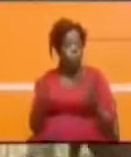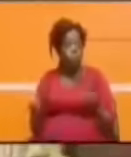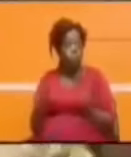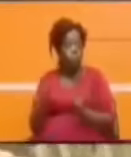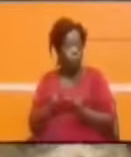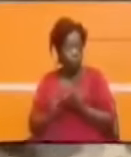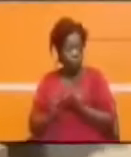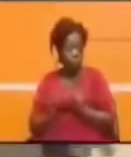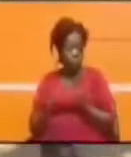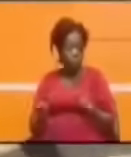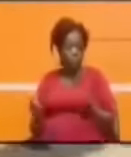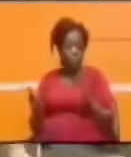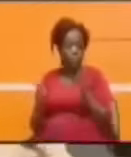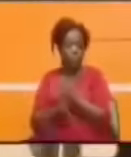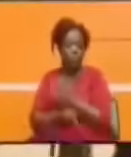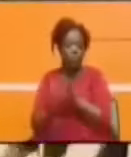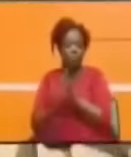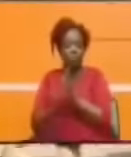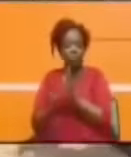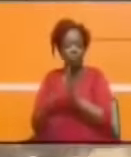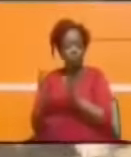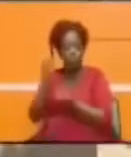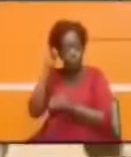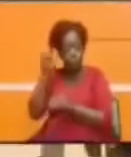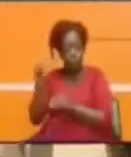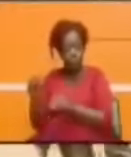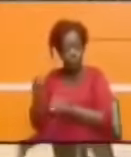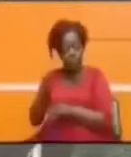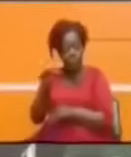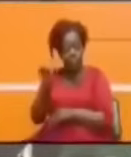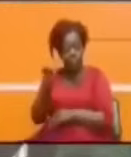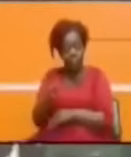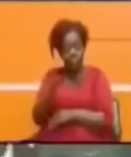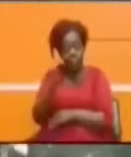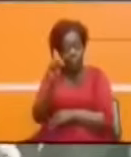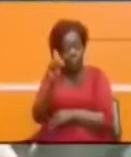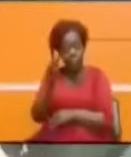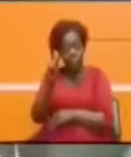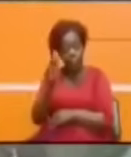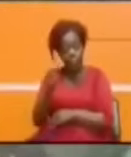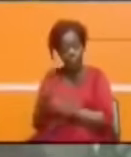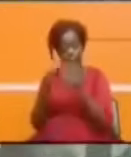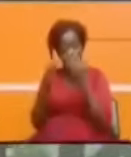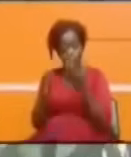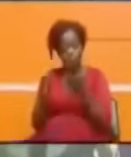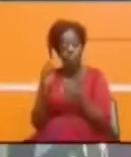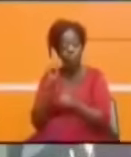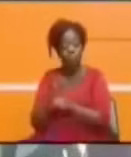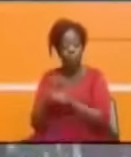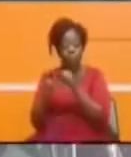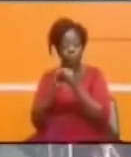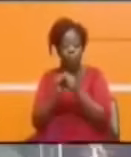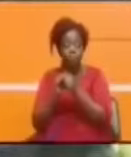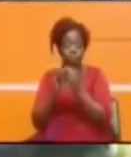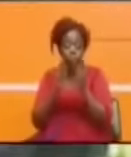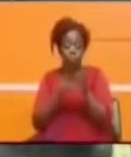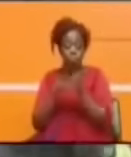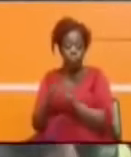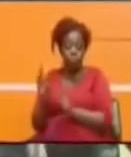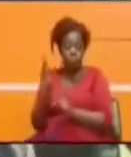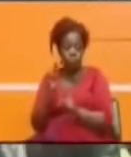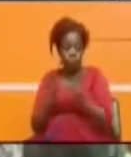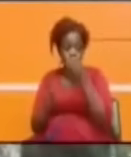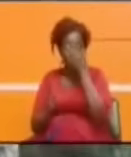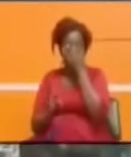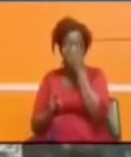bantu. Amyuka omubaka wa pulezidenti mu kitundu kino Masitula Nava asiimye UPDF olw'okukolera awamu n'abantu ba bulijjo. Nga